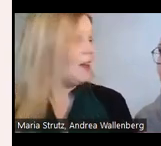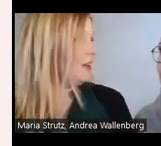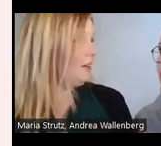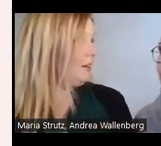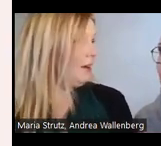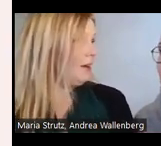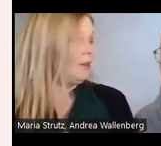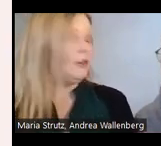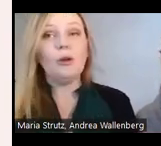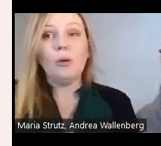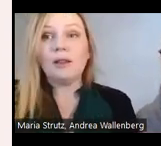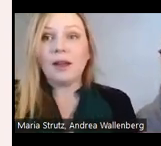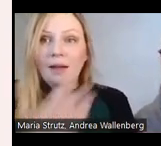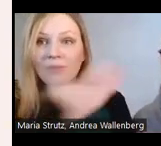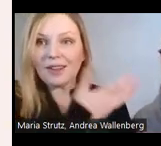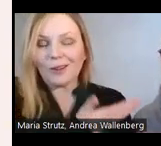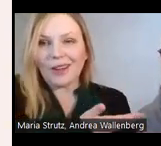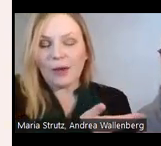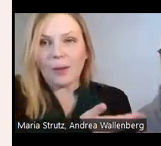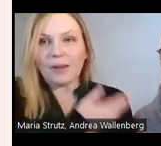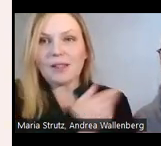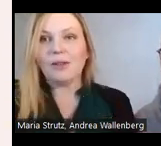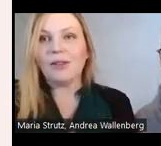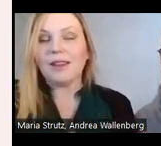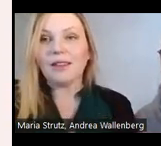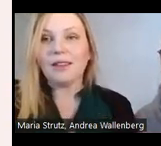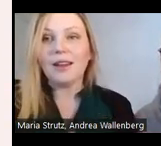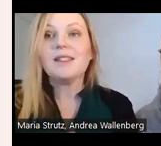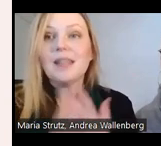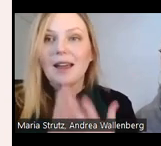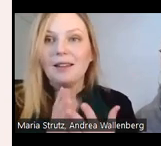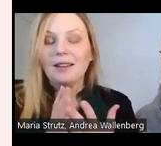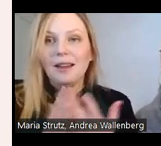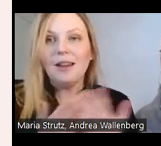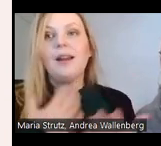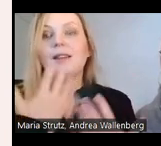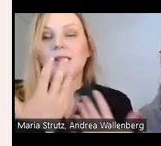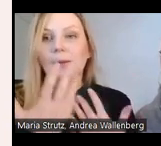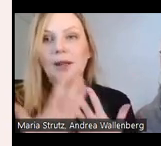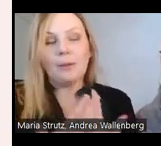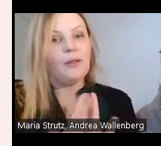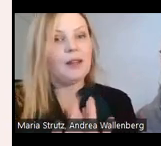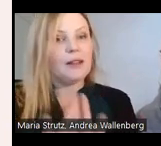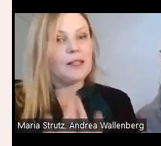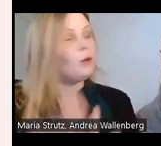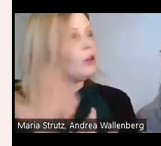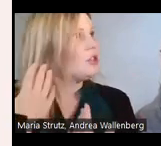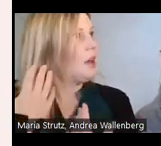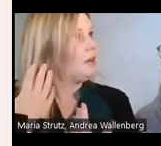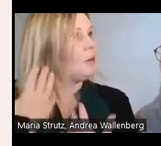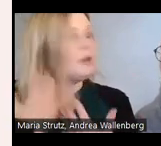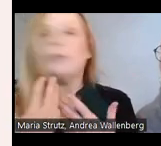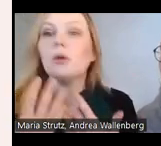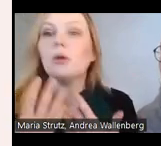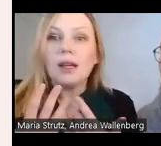Andrea tecknar. Mm. Det gör ju att det händer någonting här framme som blir viktigt att se. Att det blir inte bara viktigt att sitta och